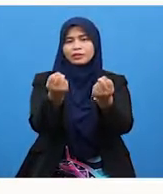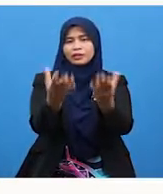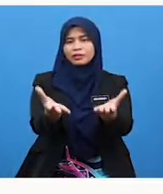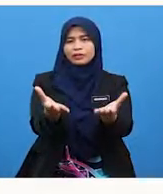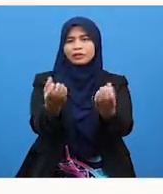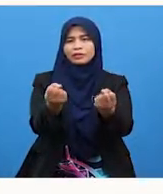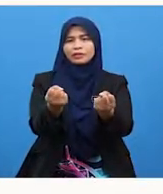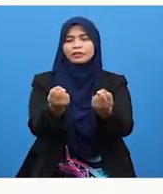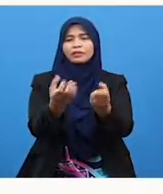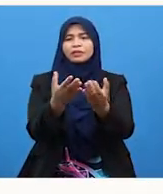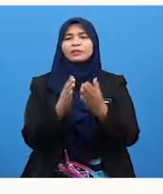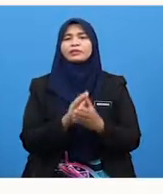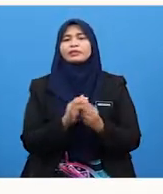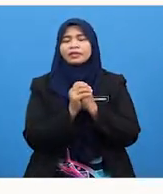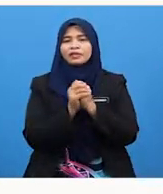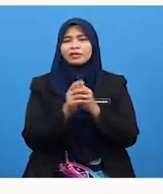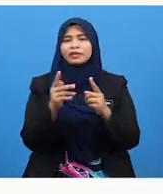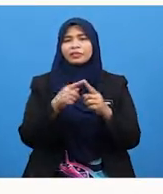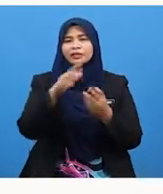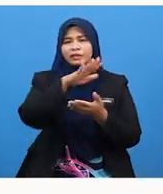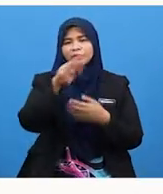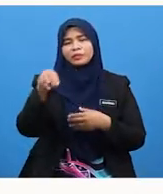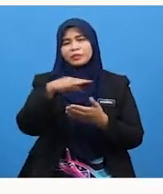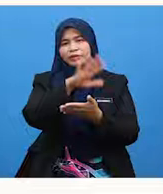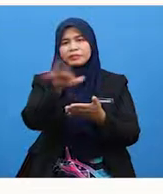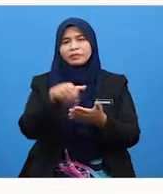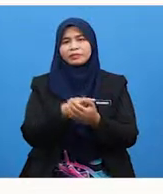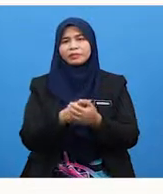1, 2, 3, 4, 5. Tahniah murid-murid semua.